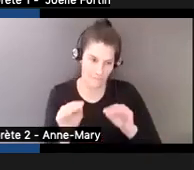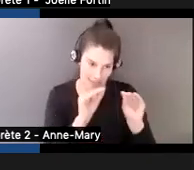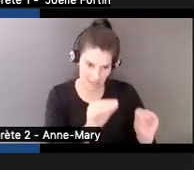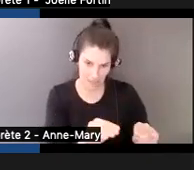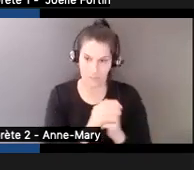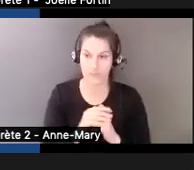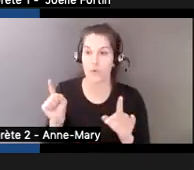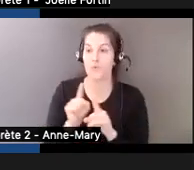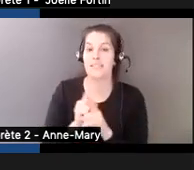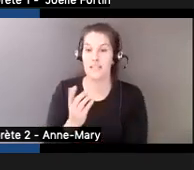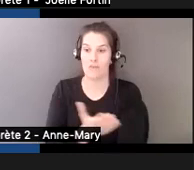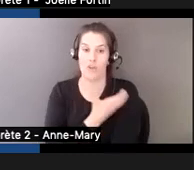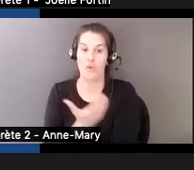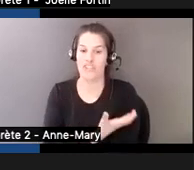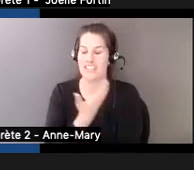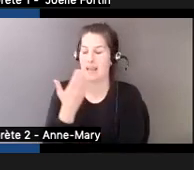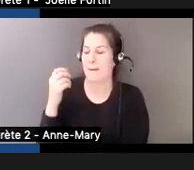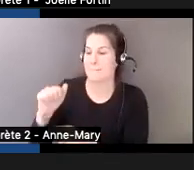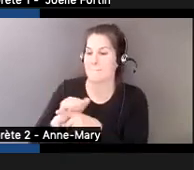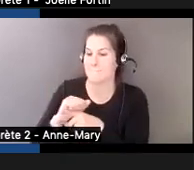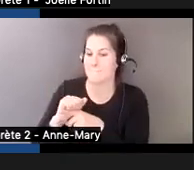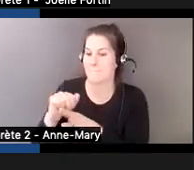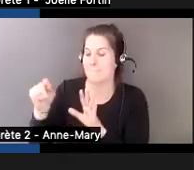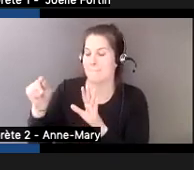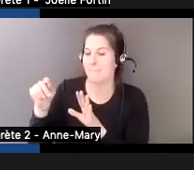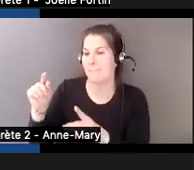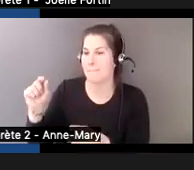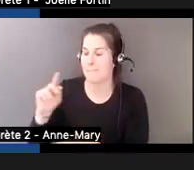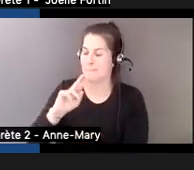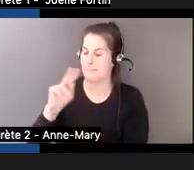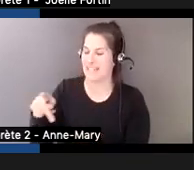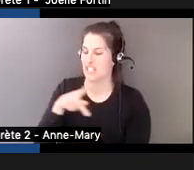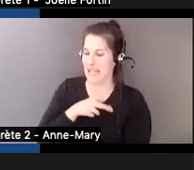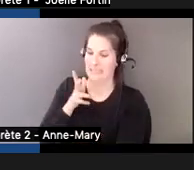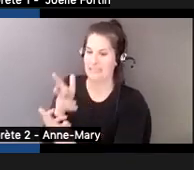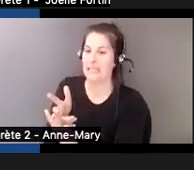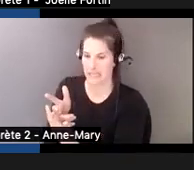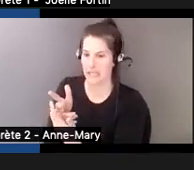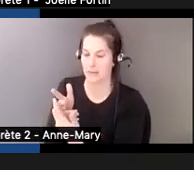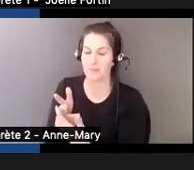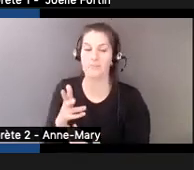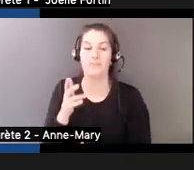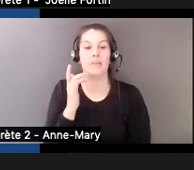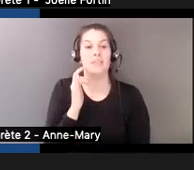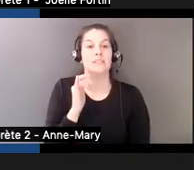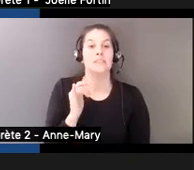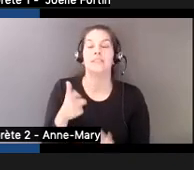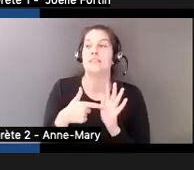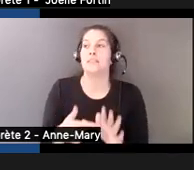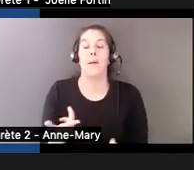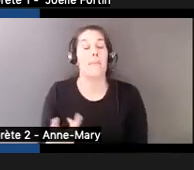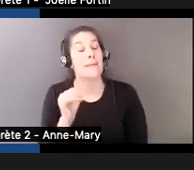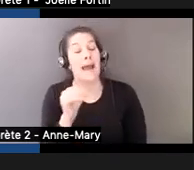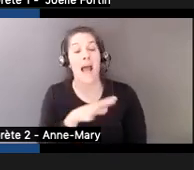du coaching personnalisé. Mais si, parmi vous, j'en sais rien, vous dites, bien, Marc, on a 10, 12